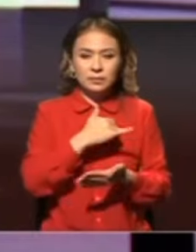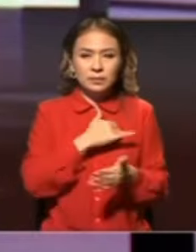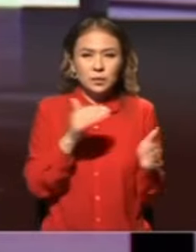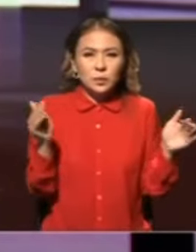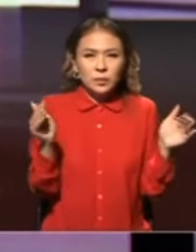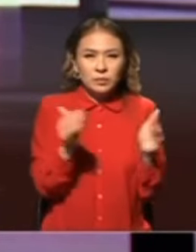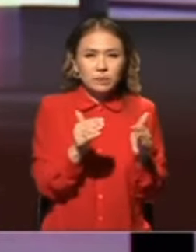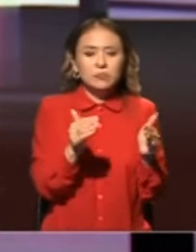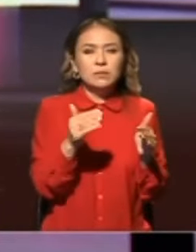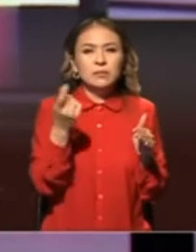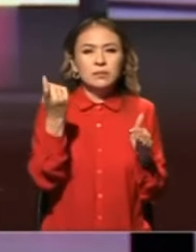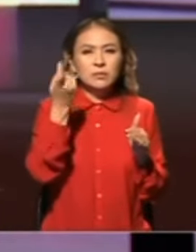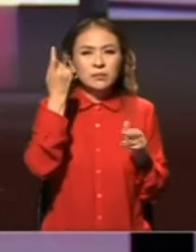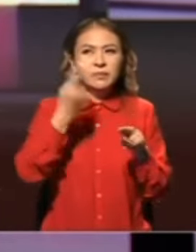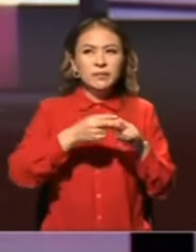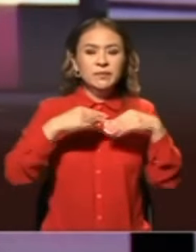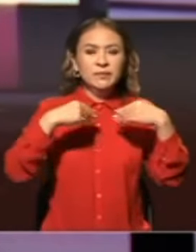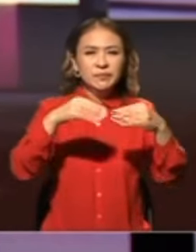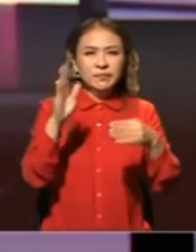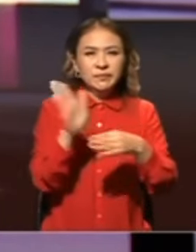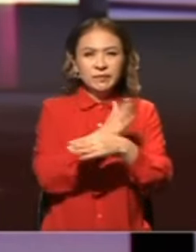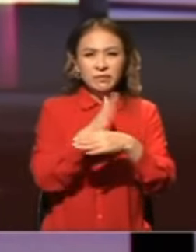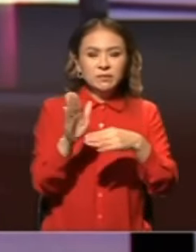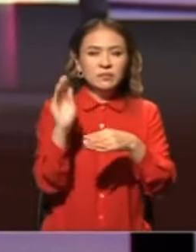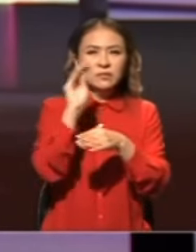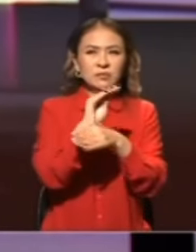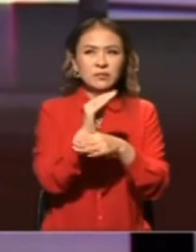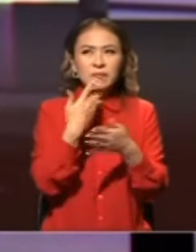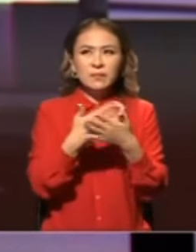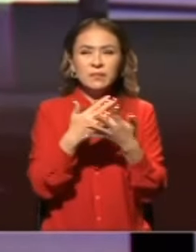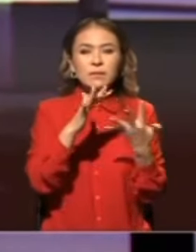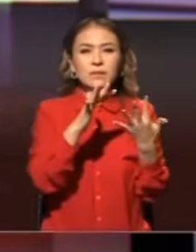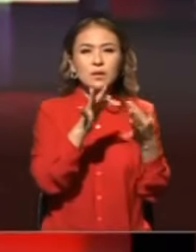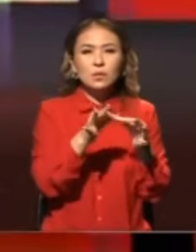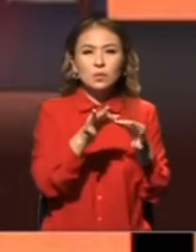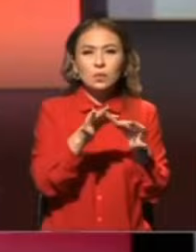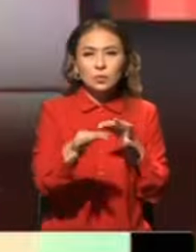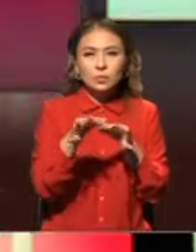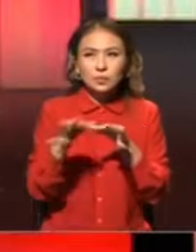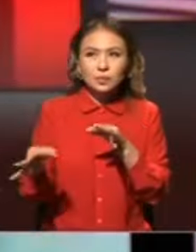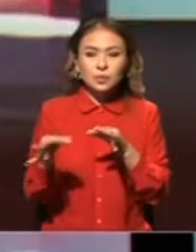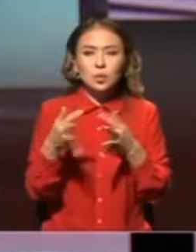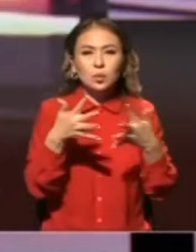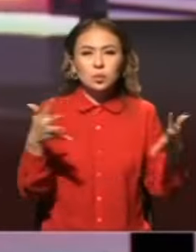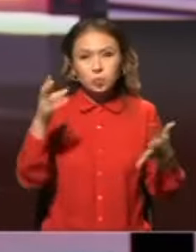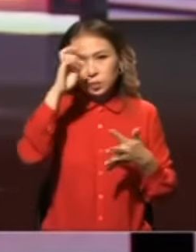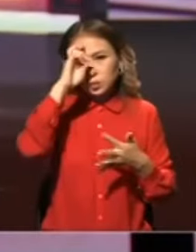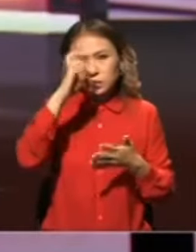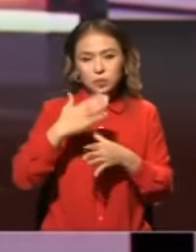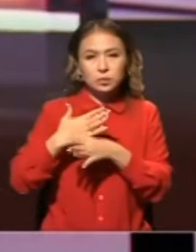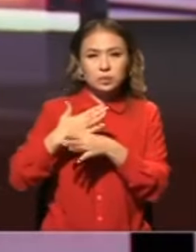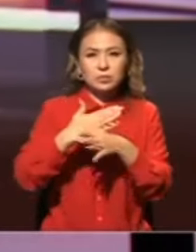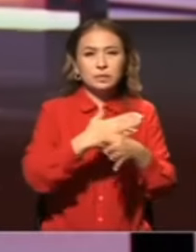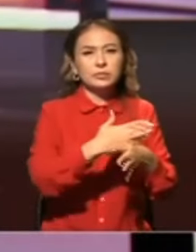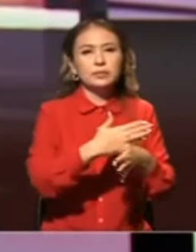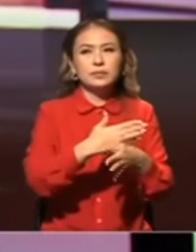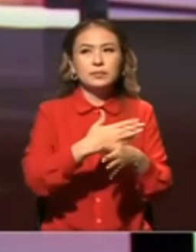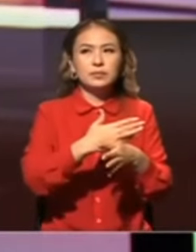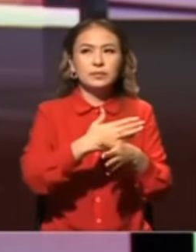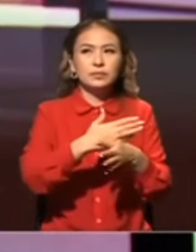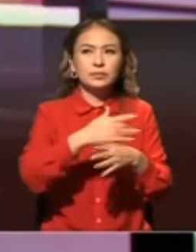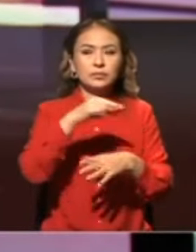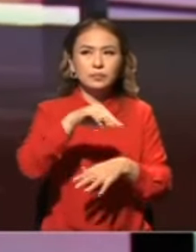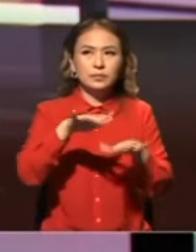кішігірім шаруа қожалықтар, жеке қосалқы шаруашылықтар, яғни аулалар көбінесе мынау мемлекеттік қолдау шараларынан